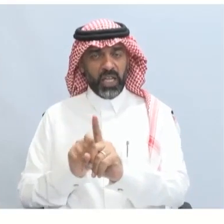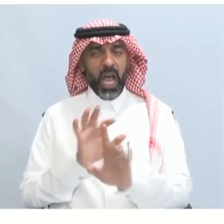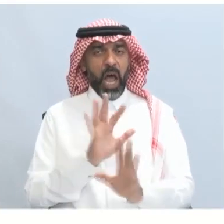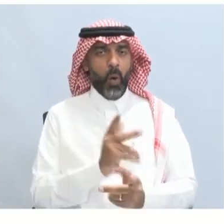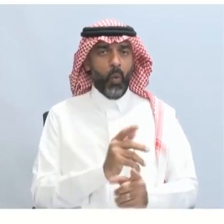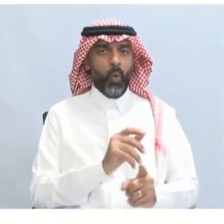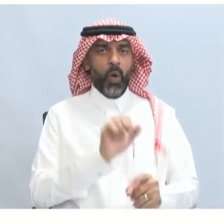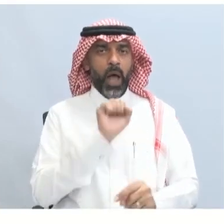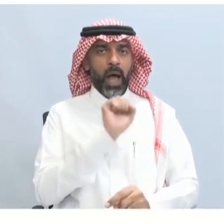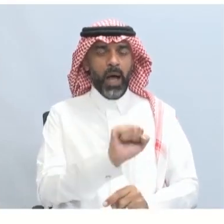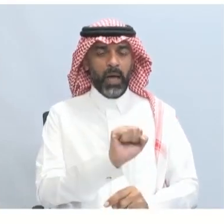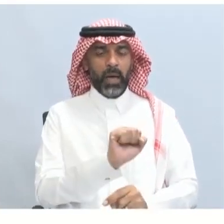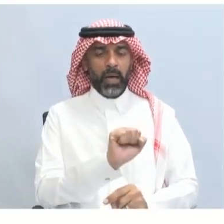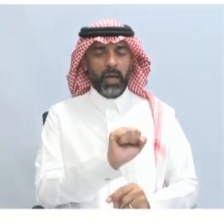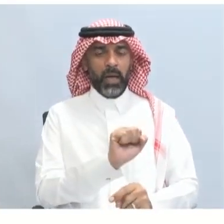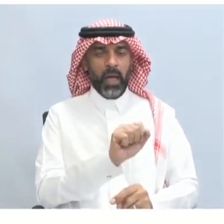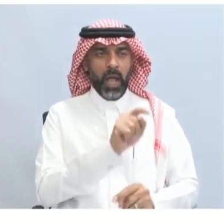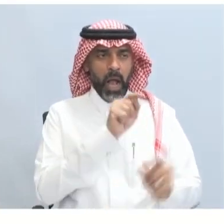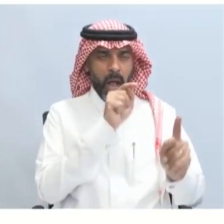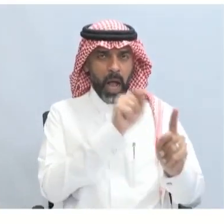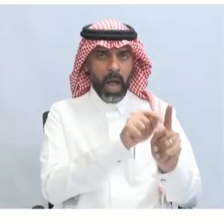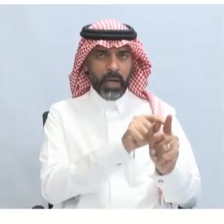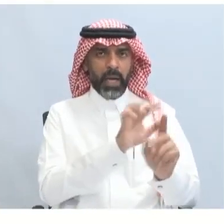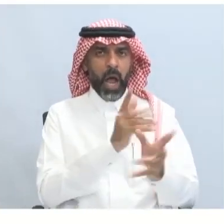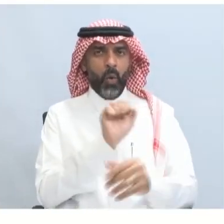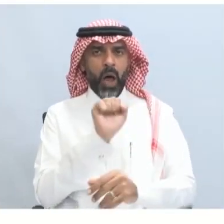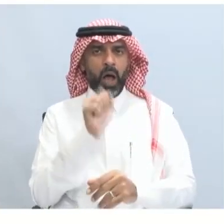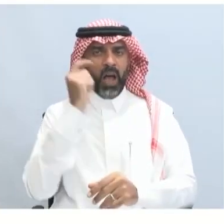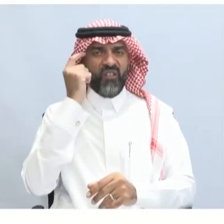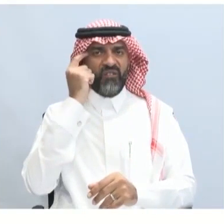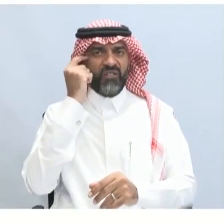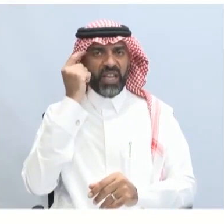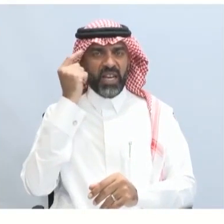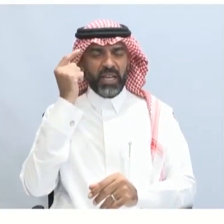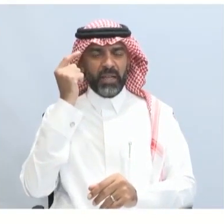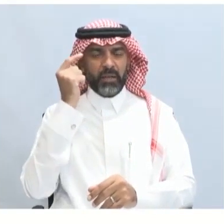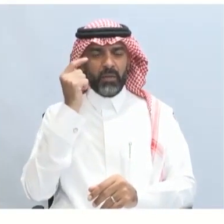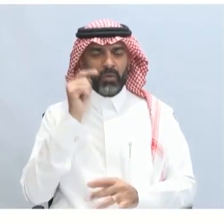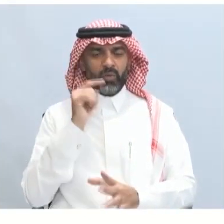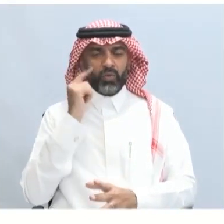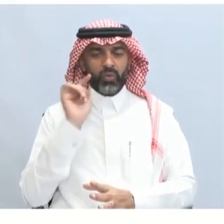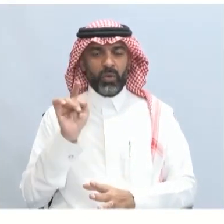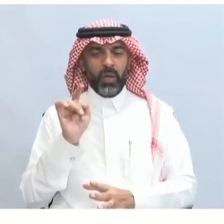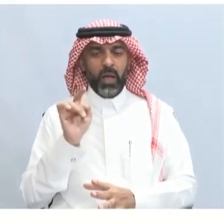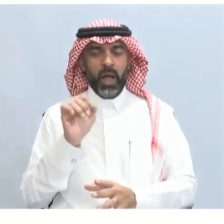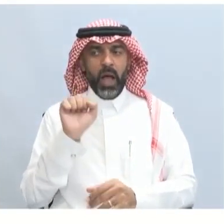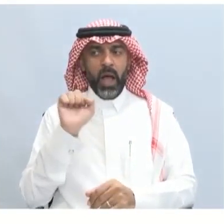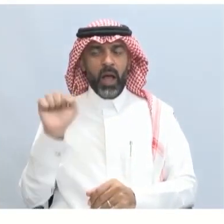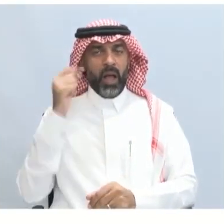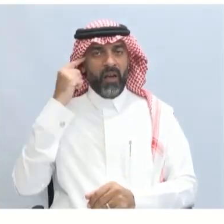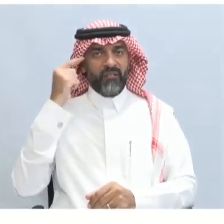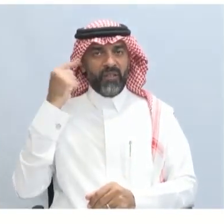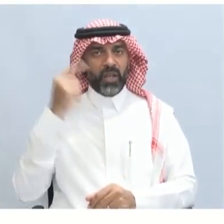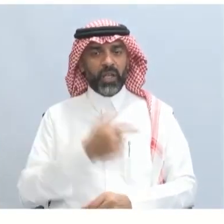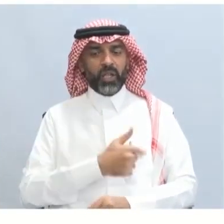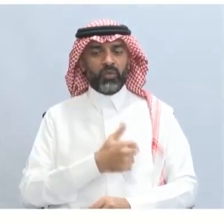الحق العيني وا او محل الحق الفكري وذكرنا ان محل الحق الفكري بما يسمى